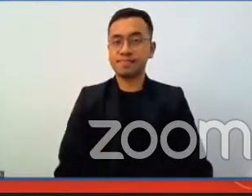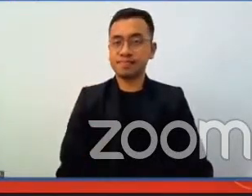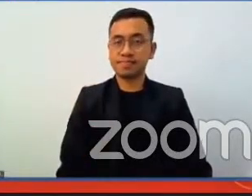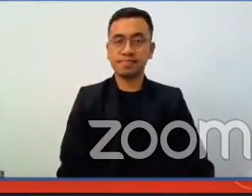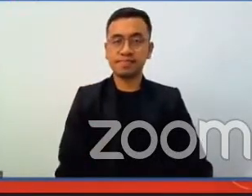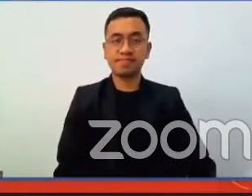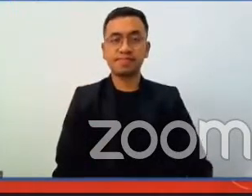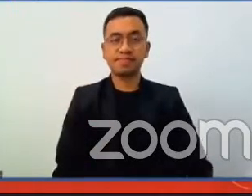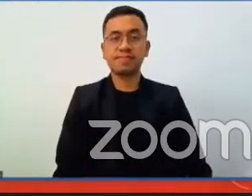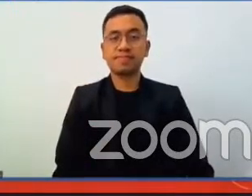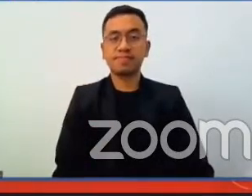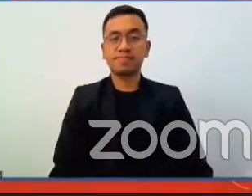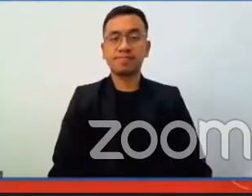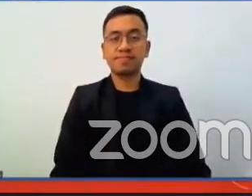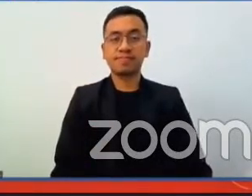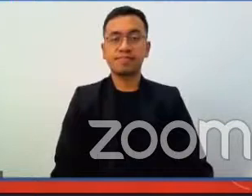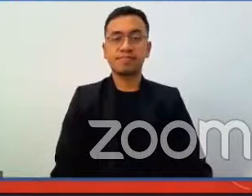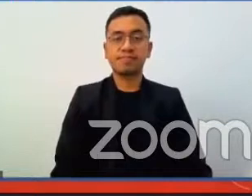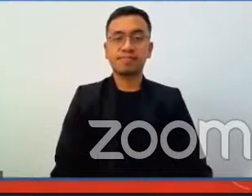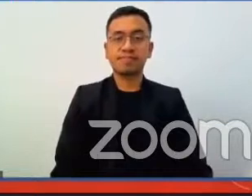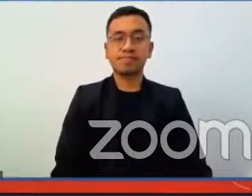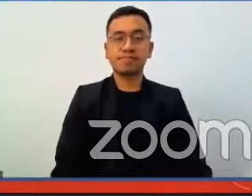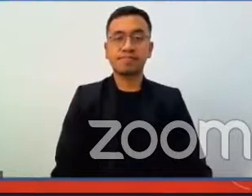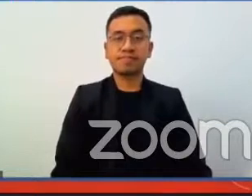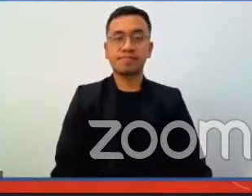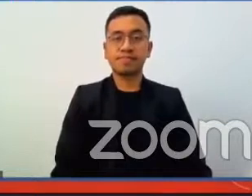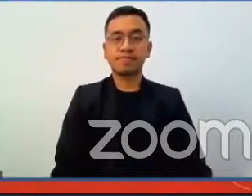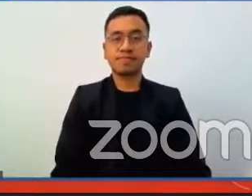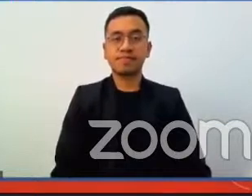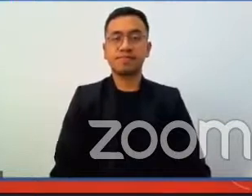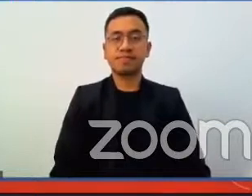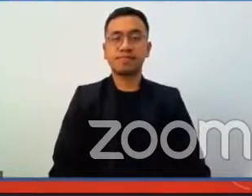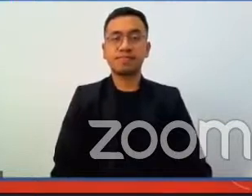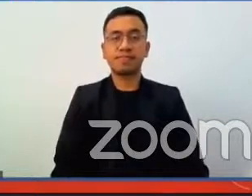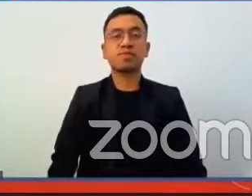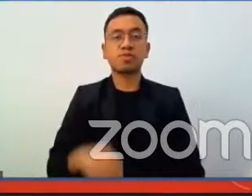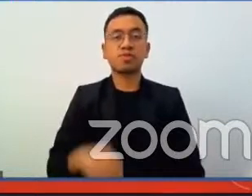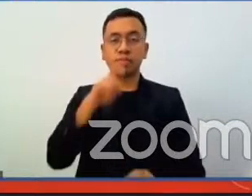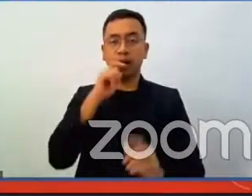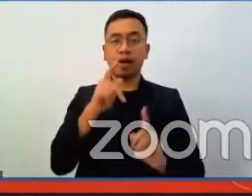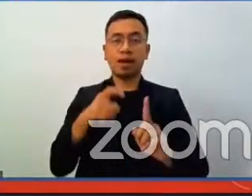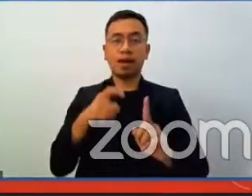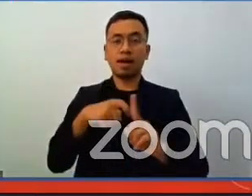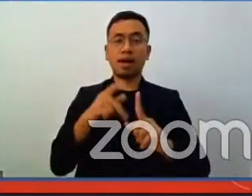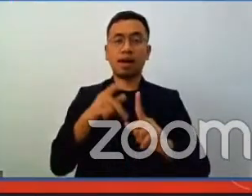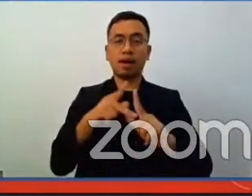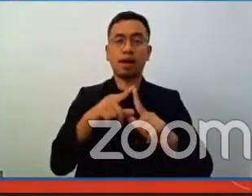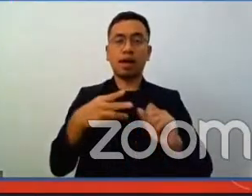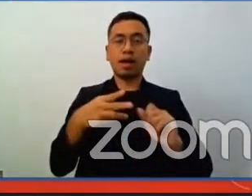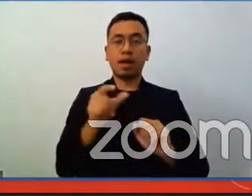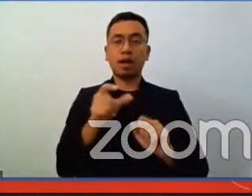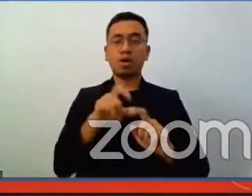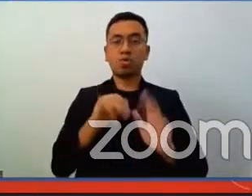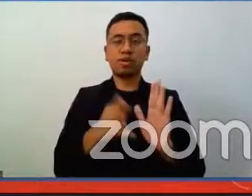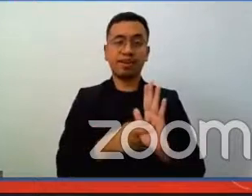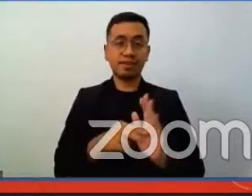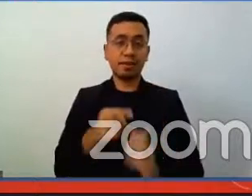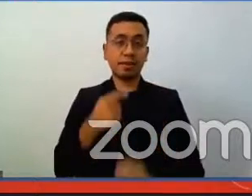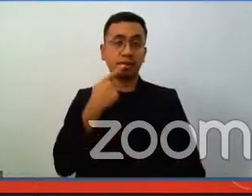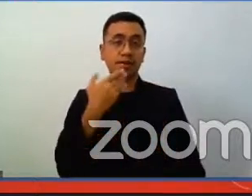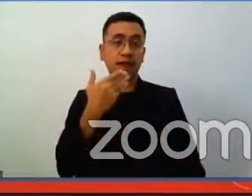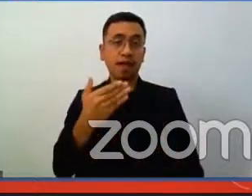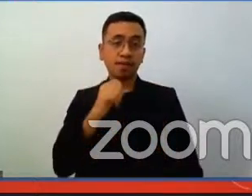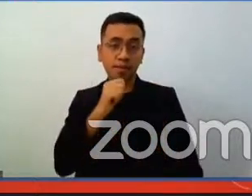kedua. Nah, ini untuk Pak Herudin, Pak. Dari Bapak